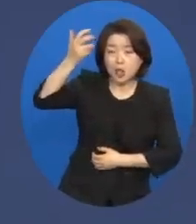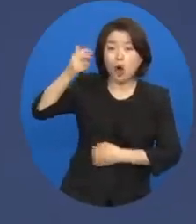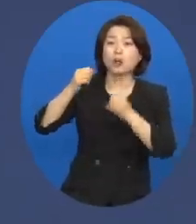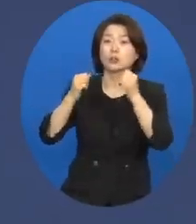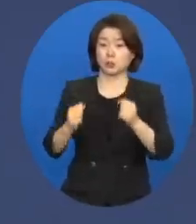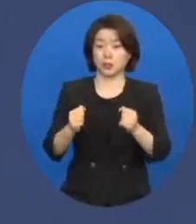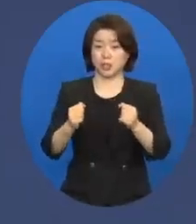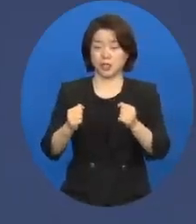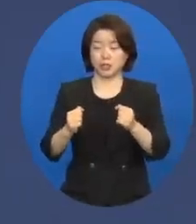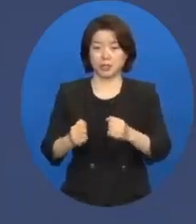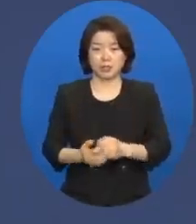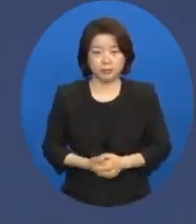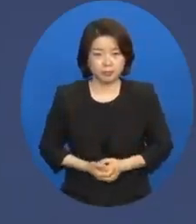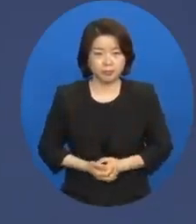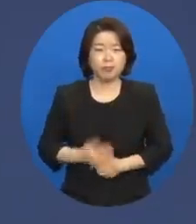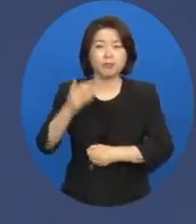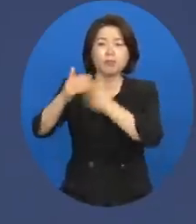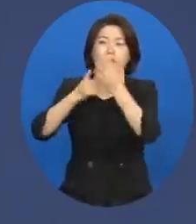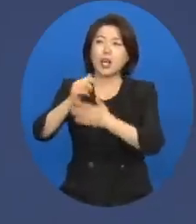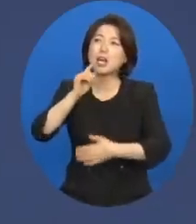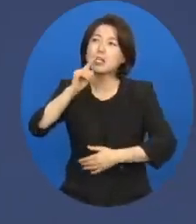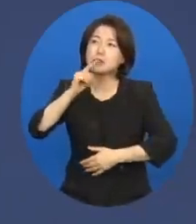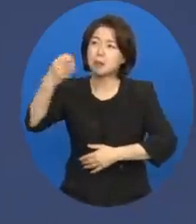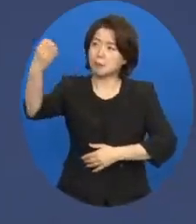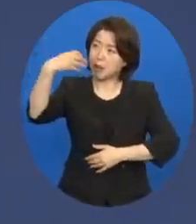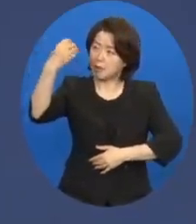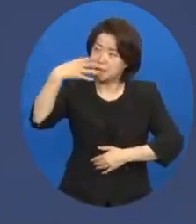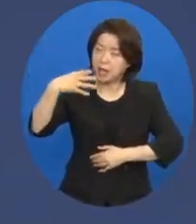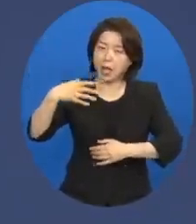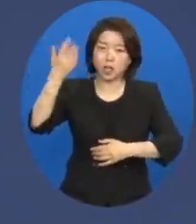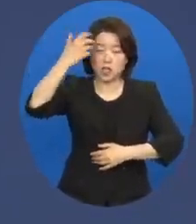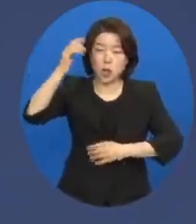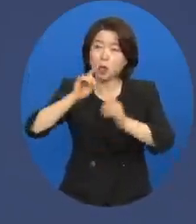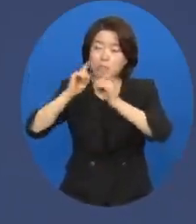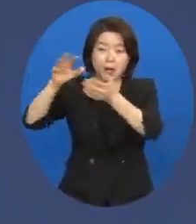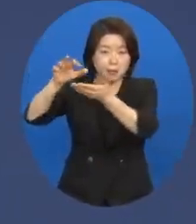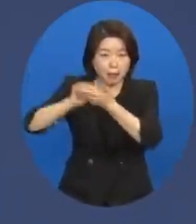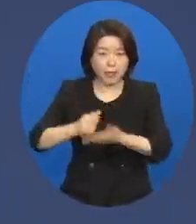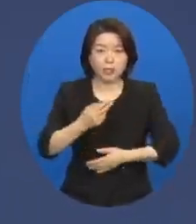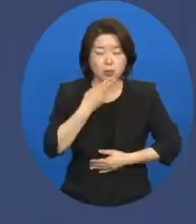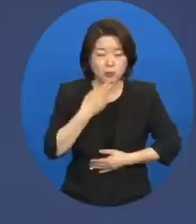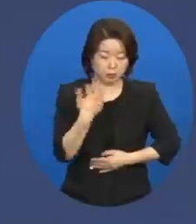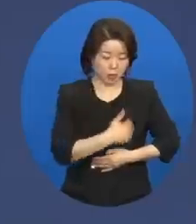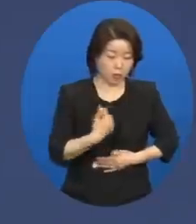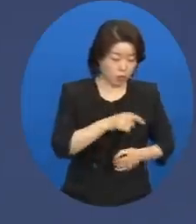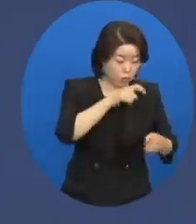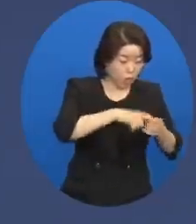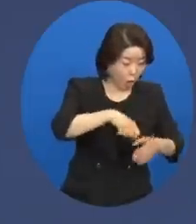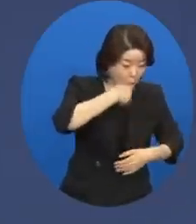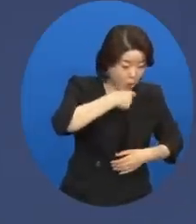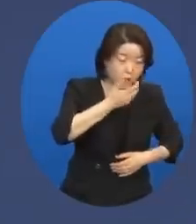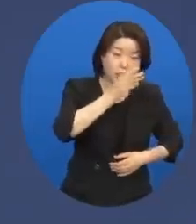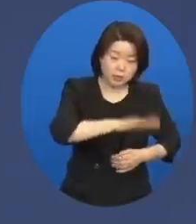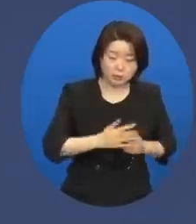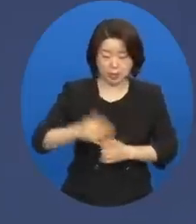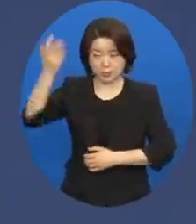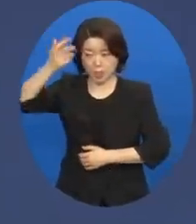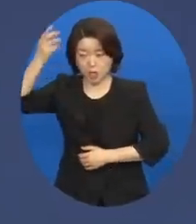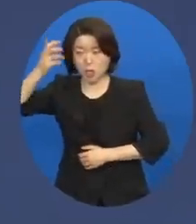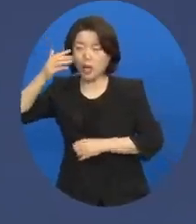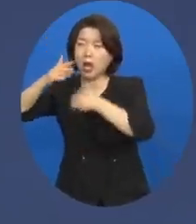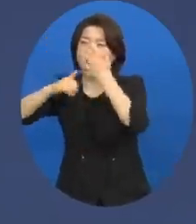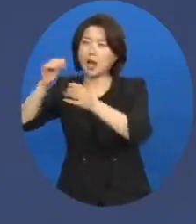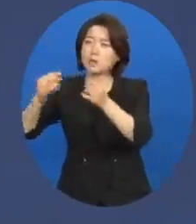때문에 하나님의 입에서 나오는 영의 말씀을 받지 않고는, 육은 떡을 먹고 살고 영은